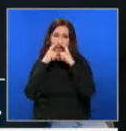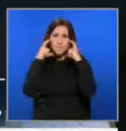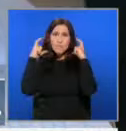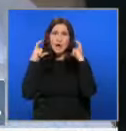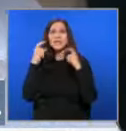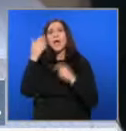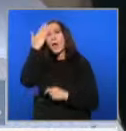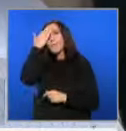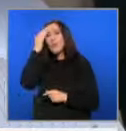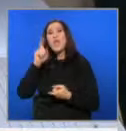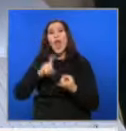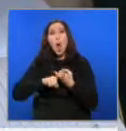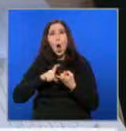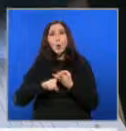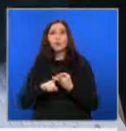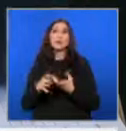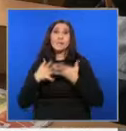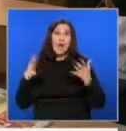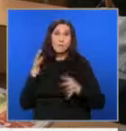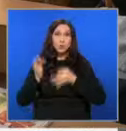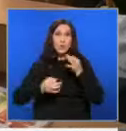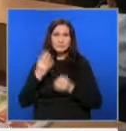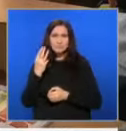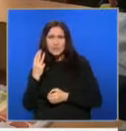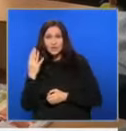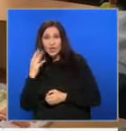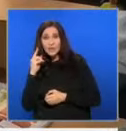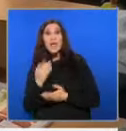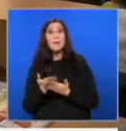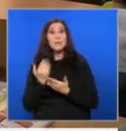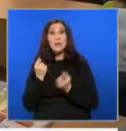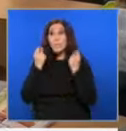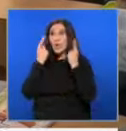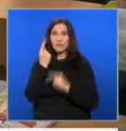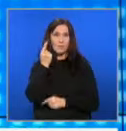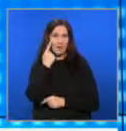от коклюш са най-заразни 3-4 дни преди появата на първите симптоми.